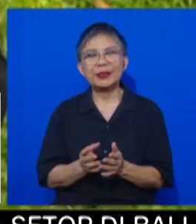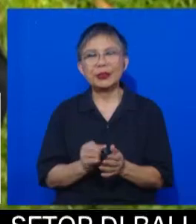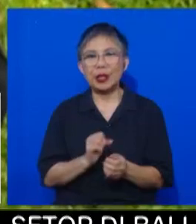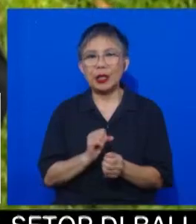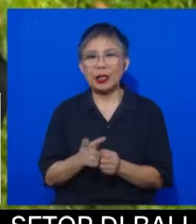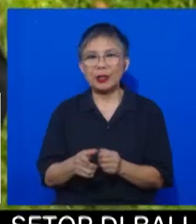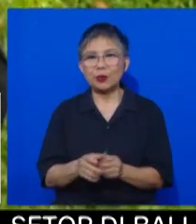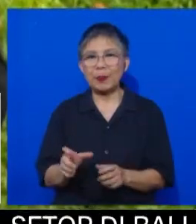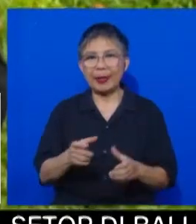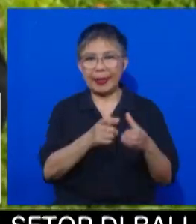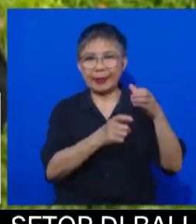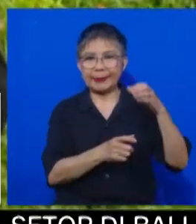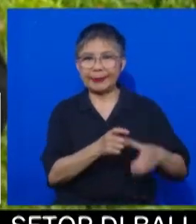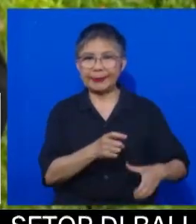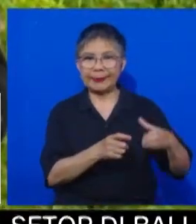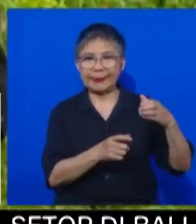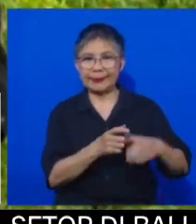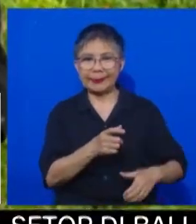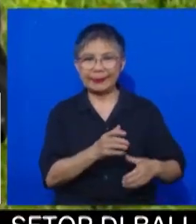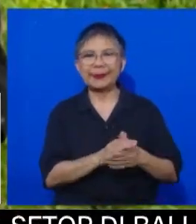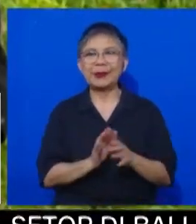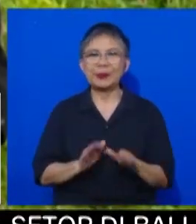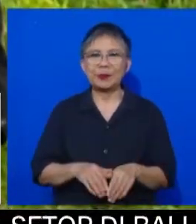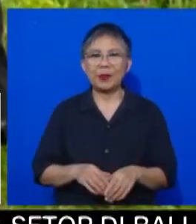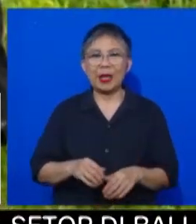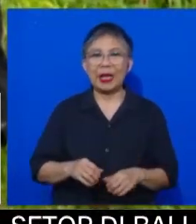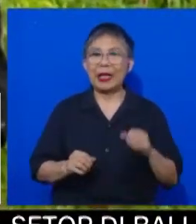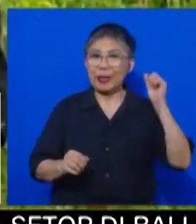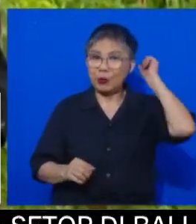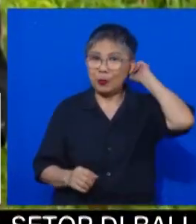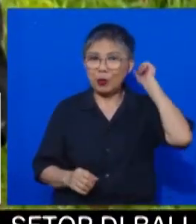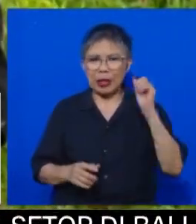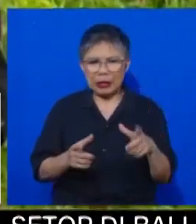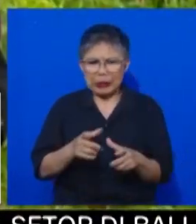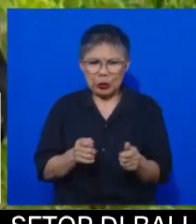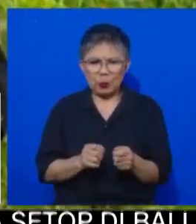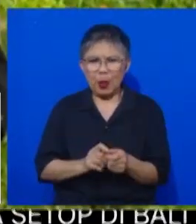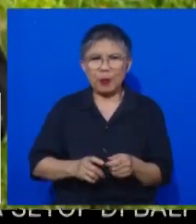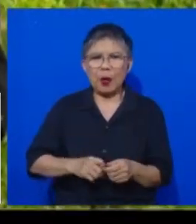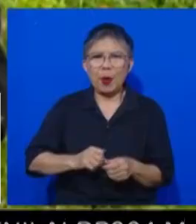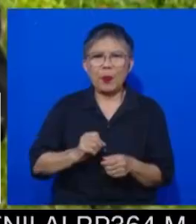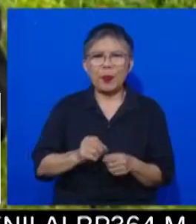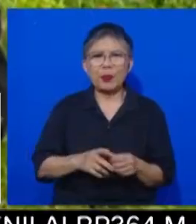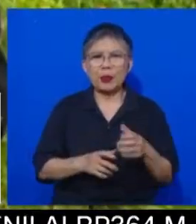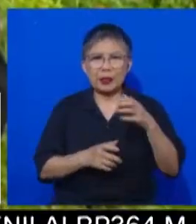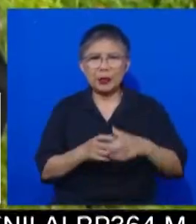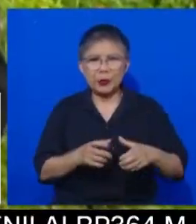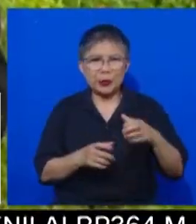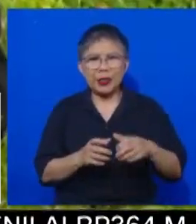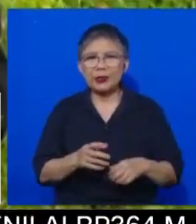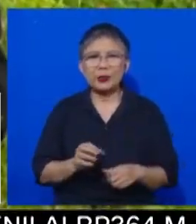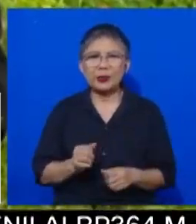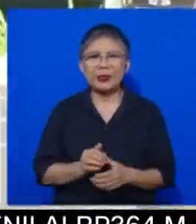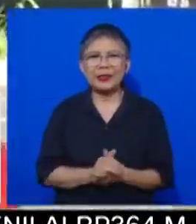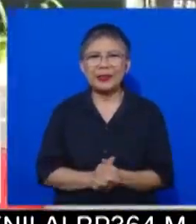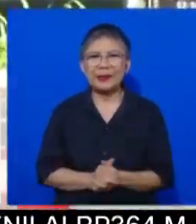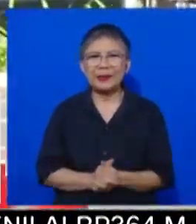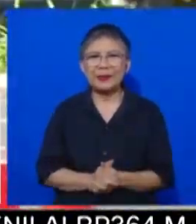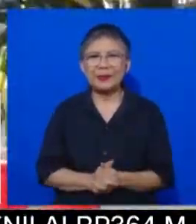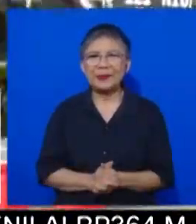lagi, cashless kan, QRIS. Dan kebetulan juga kan ibu-ibu gitu susah gitu kalau misalnya untuk membayar yang QRIS, jadi harus bawa anak-anaknya, kayak gitu